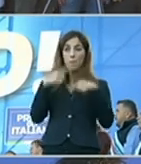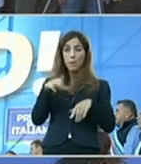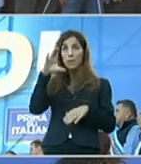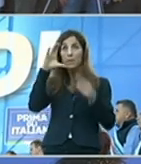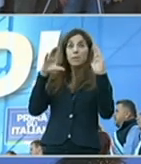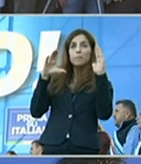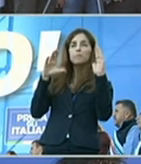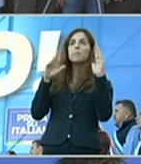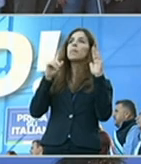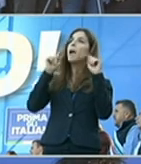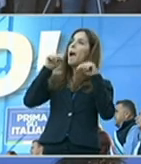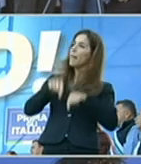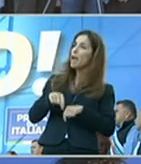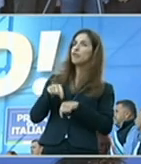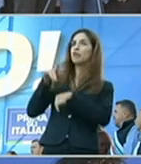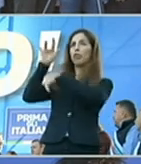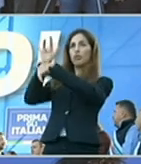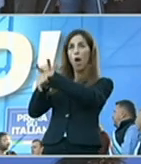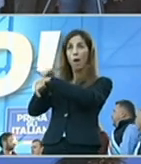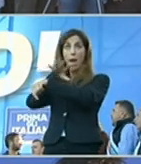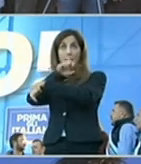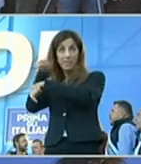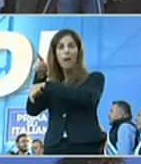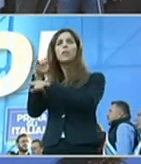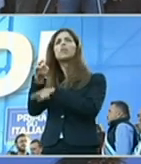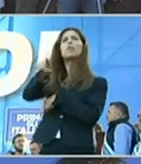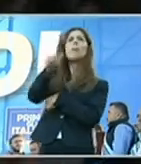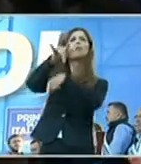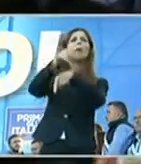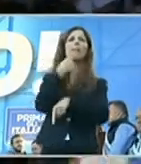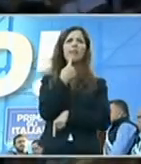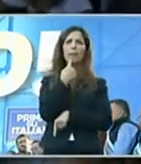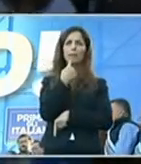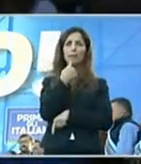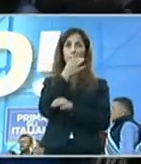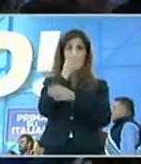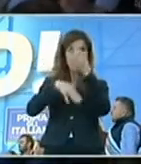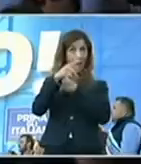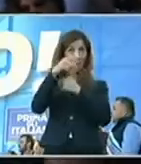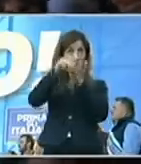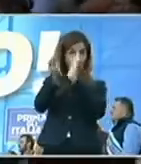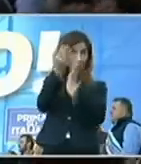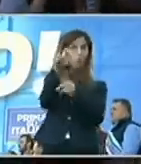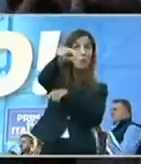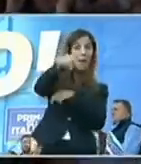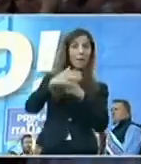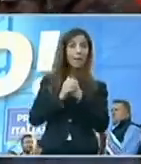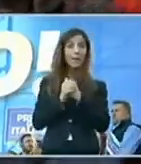Adesso tocca agli anziani, domani a chi tocca? Domani non facciamo votare i disabili.